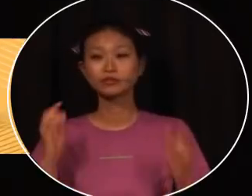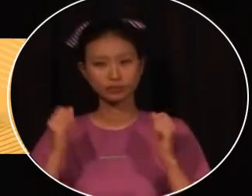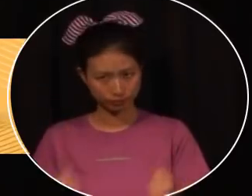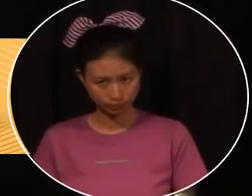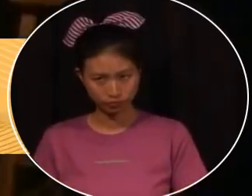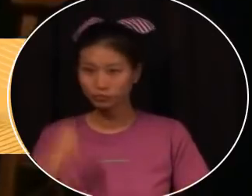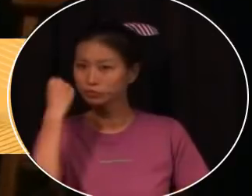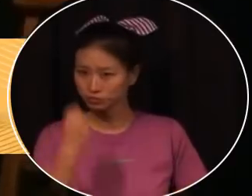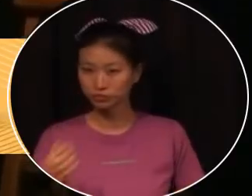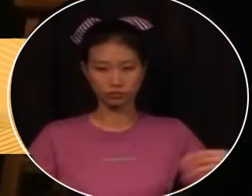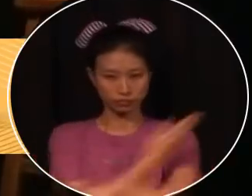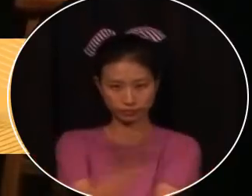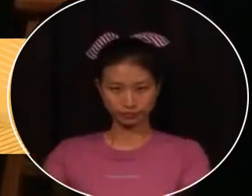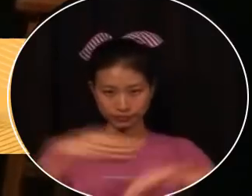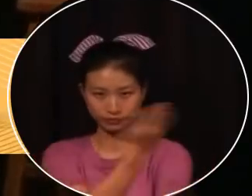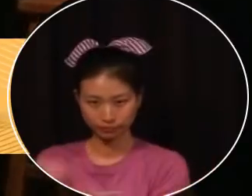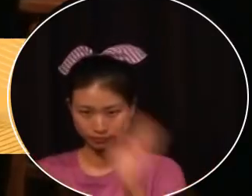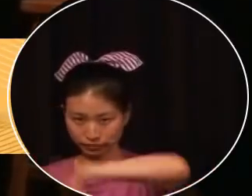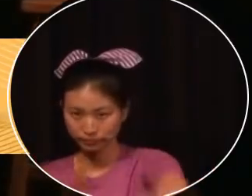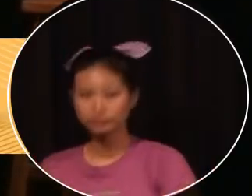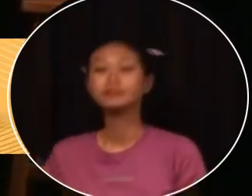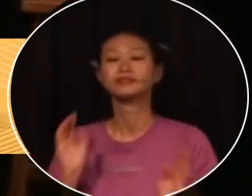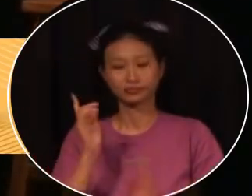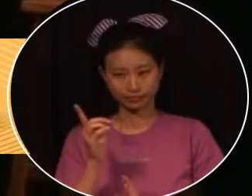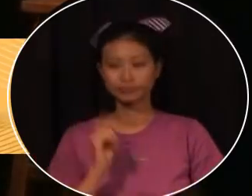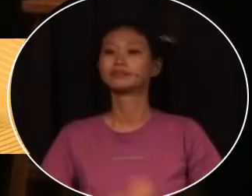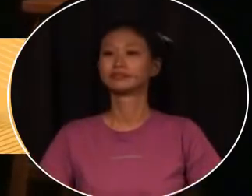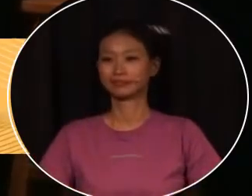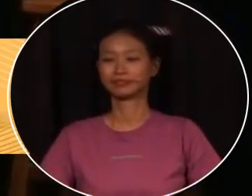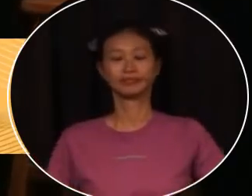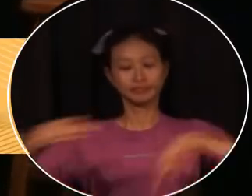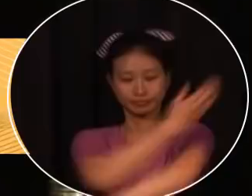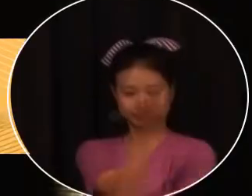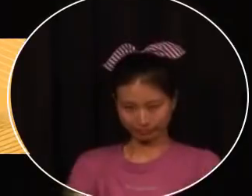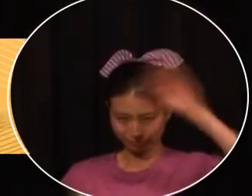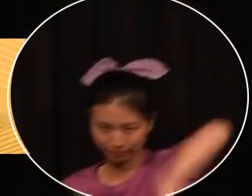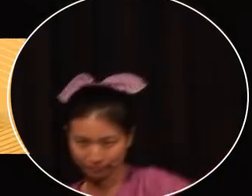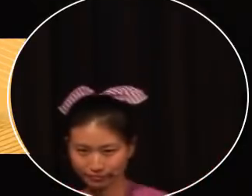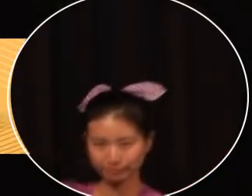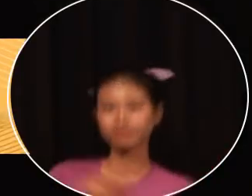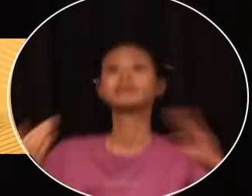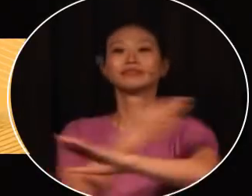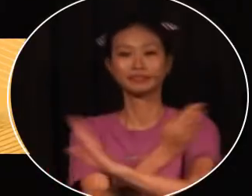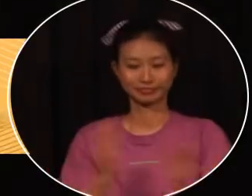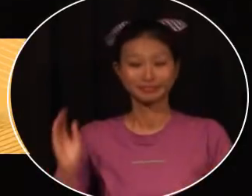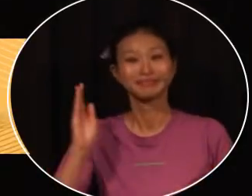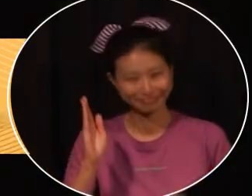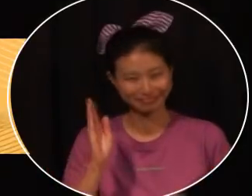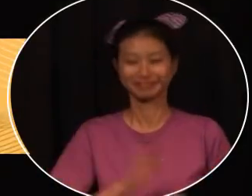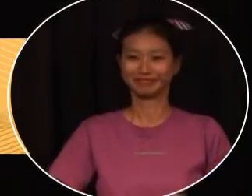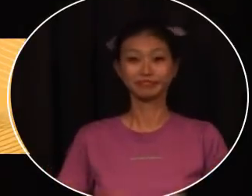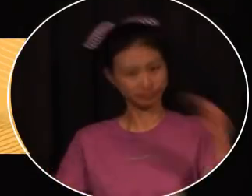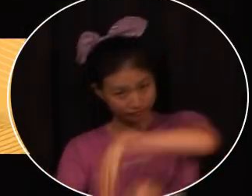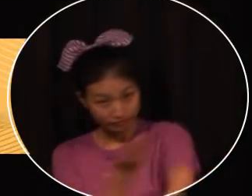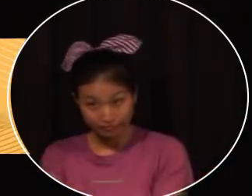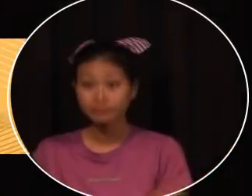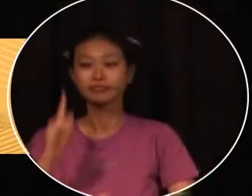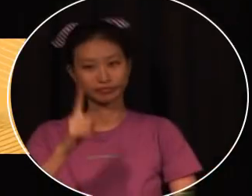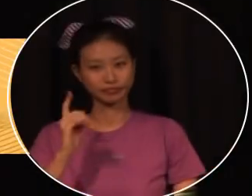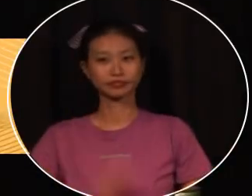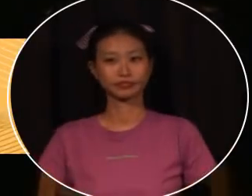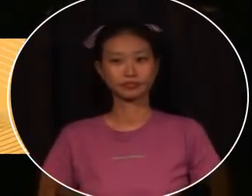们记得，只要跟你们父母讲一句话，你们父母就会恍然大悟。再哭我就打你哦！我